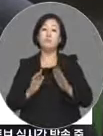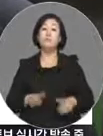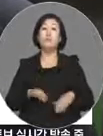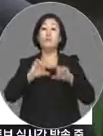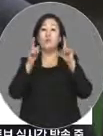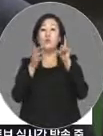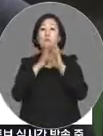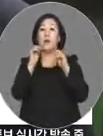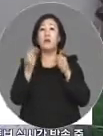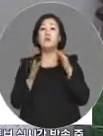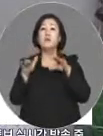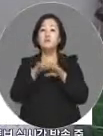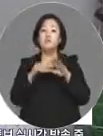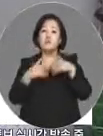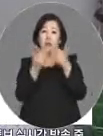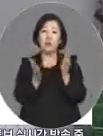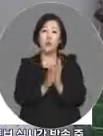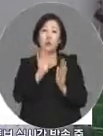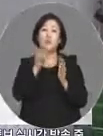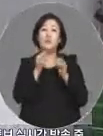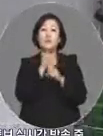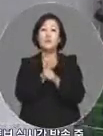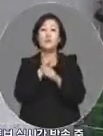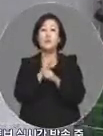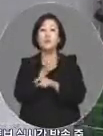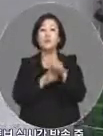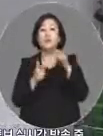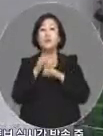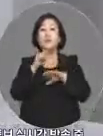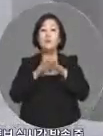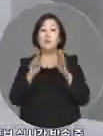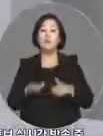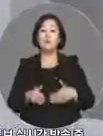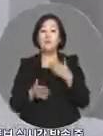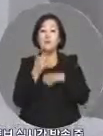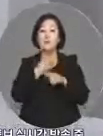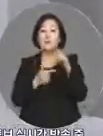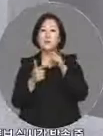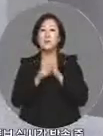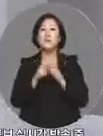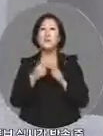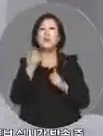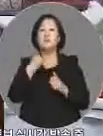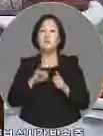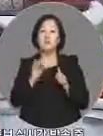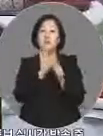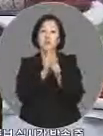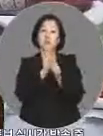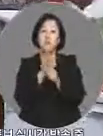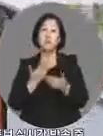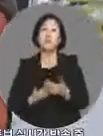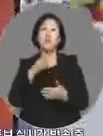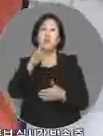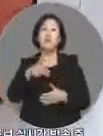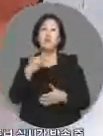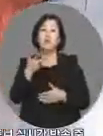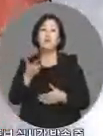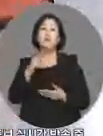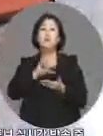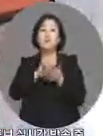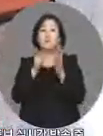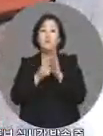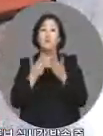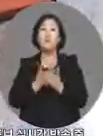많이 조성이 돼 있는데. 코로나19로 몸도 마음도 더 추운 겨울을 녹일 아이들의 온정은 다음 주 어려운 이웃에게